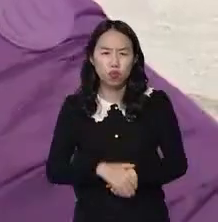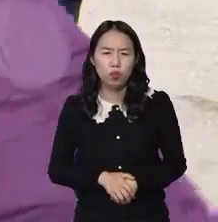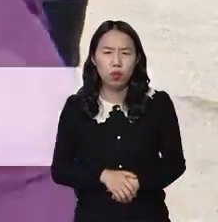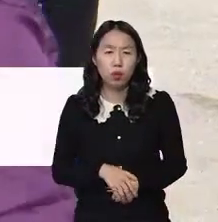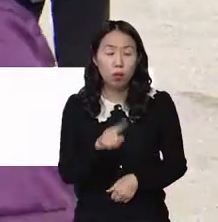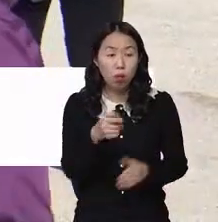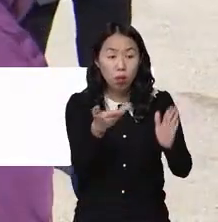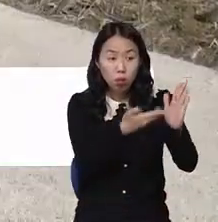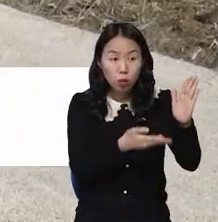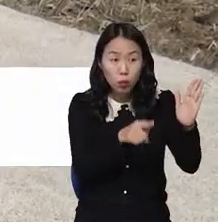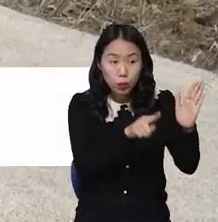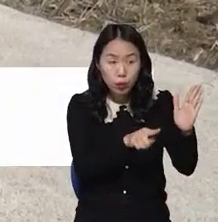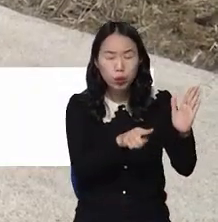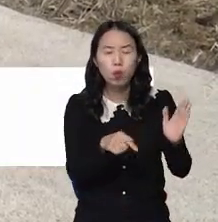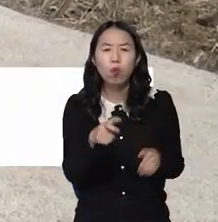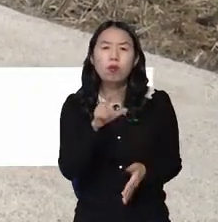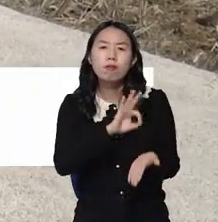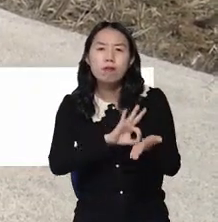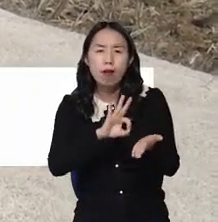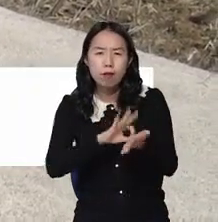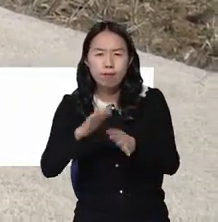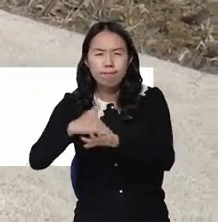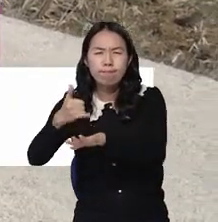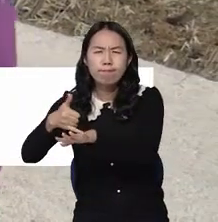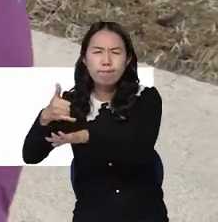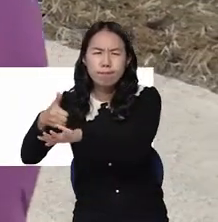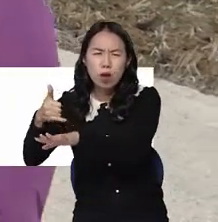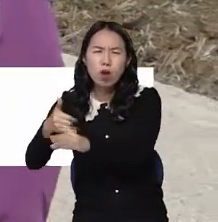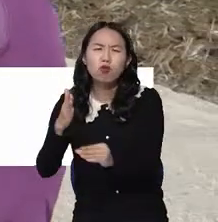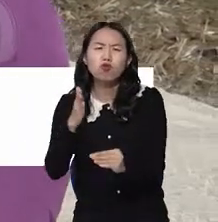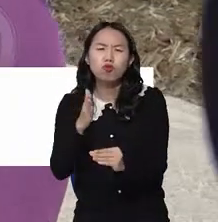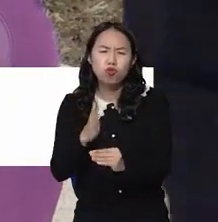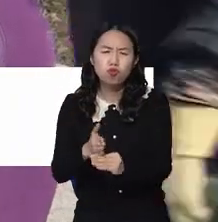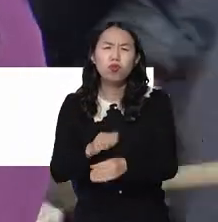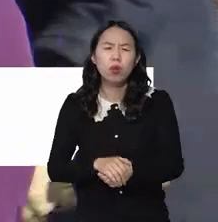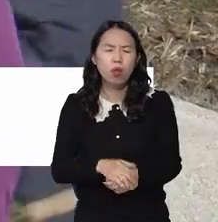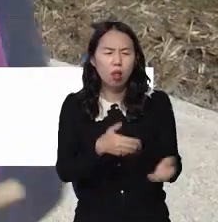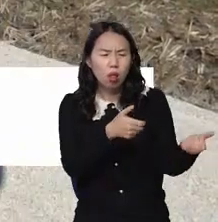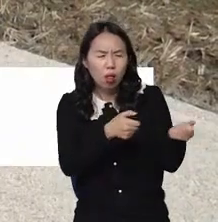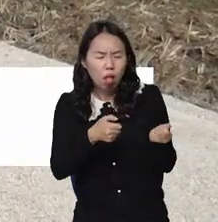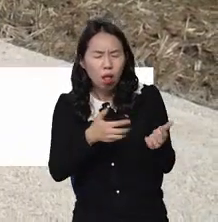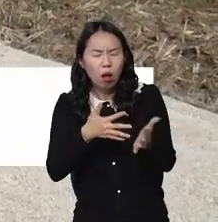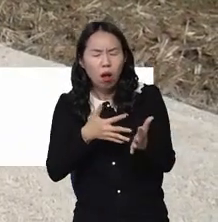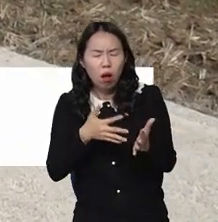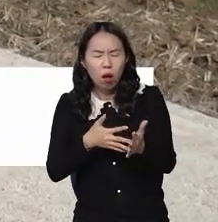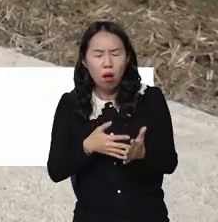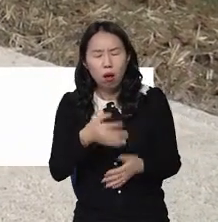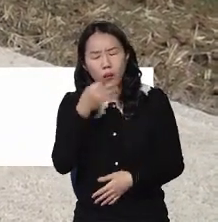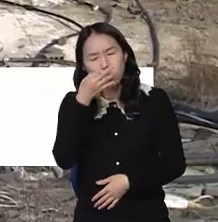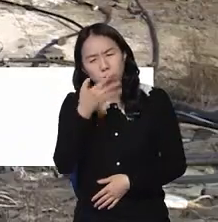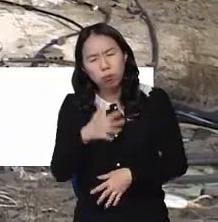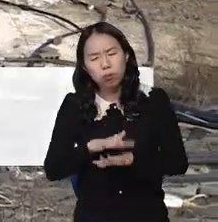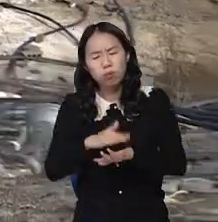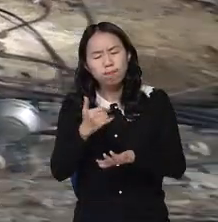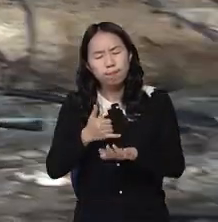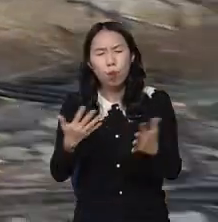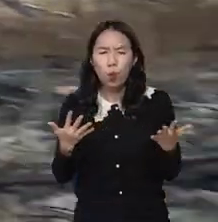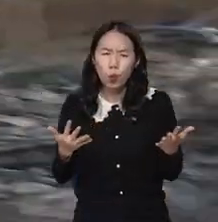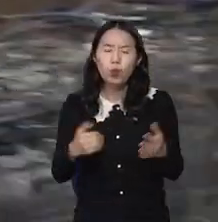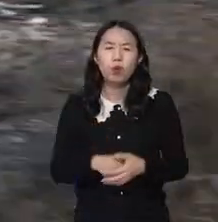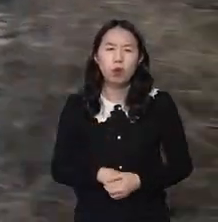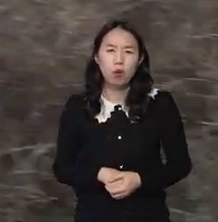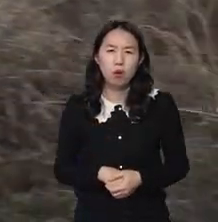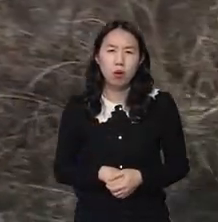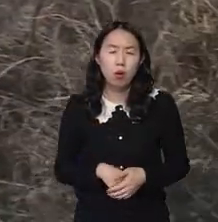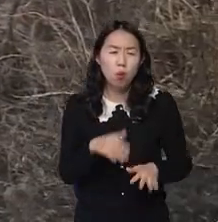한동 농사를 다 지은 뒤 물 계속 챙겨줘야 되는데 안 챙기지니까 힘들다. 시골 사람들이 힘들죠. 농사 짓는 사람들은.